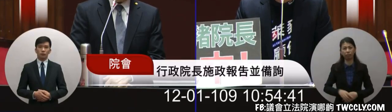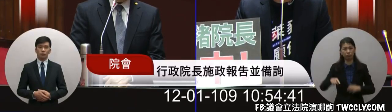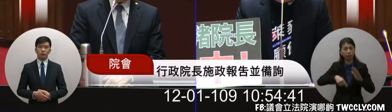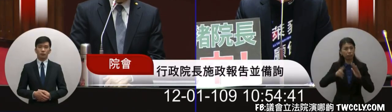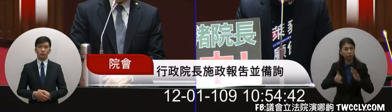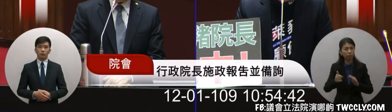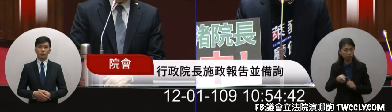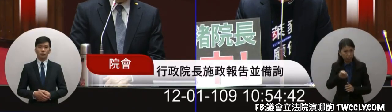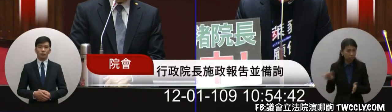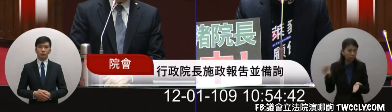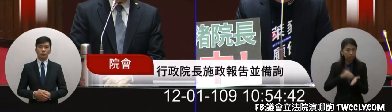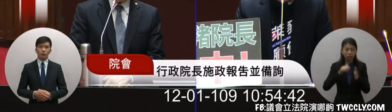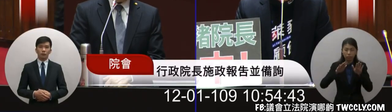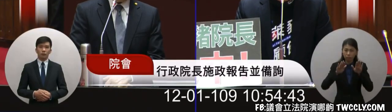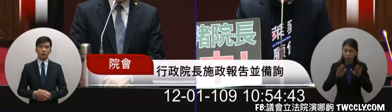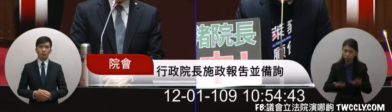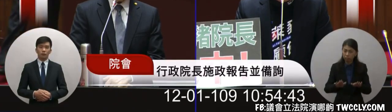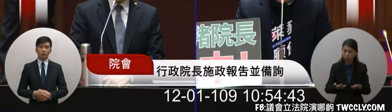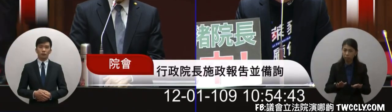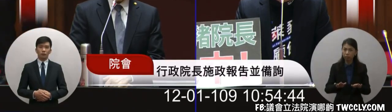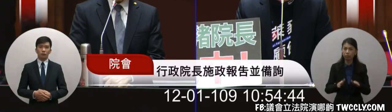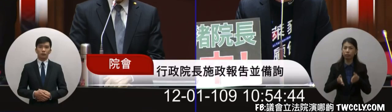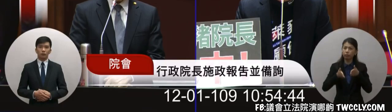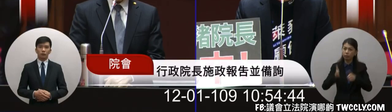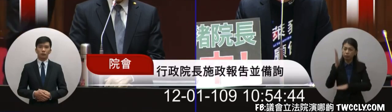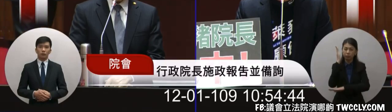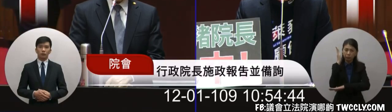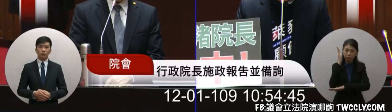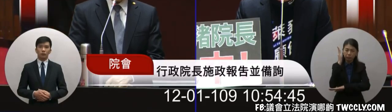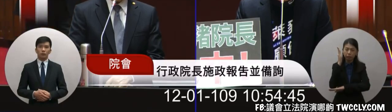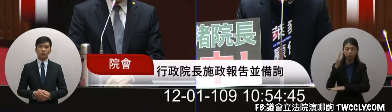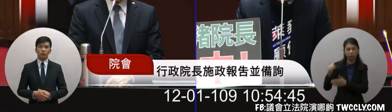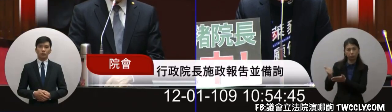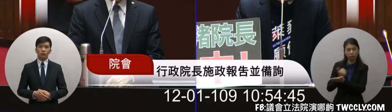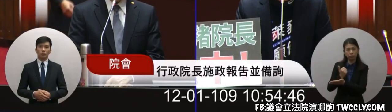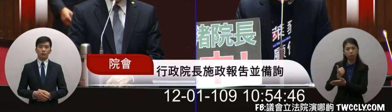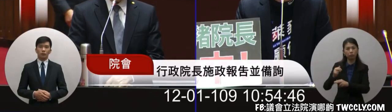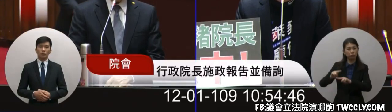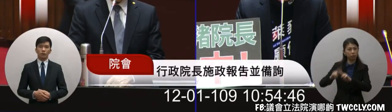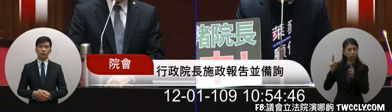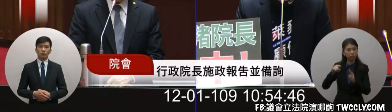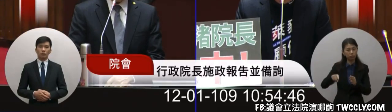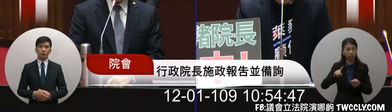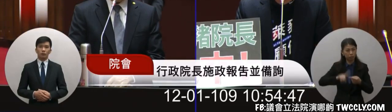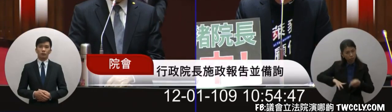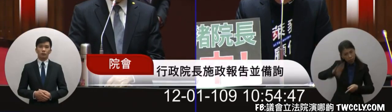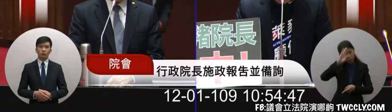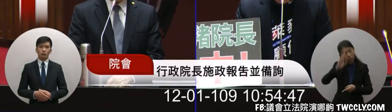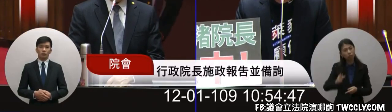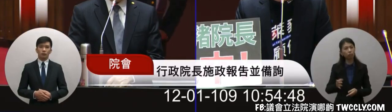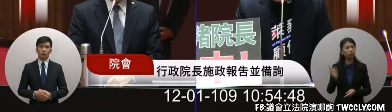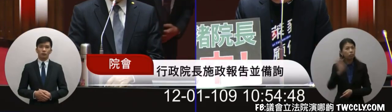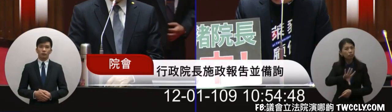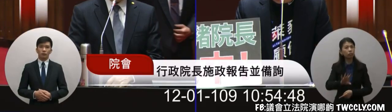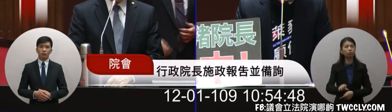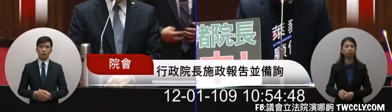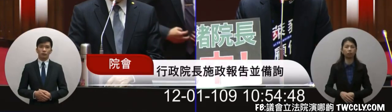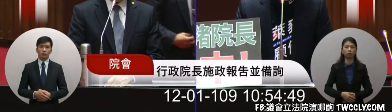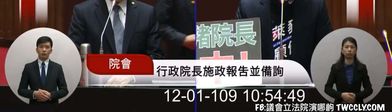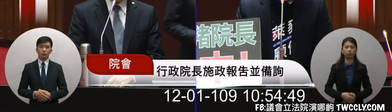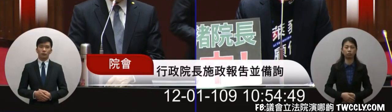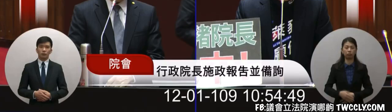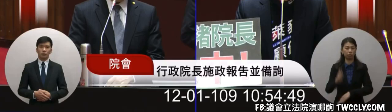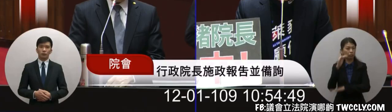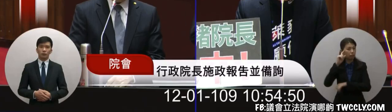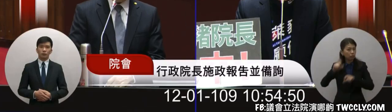止都还不愿意针对政府开放瘦肉精猪肉这件事情公开向国人道歉，施政报